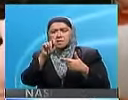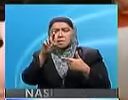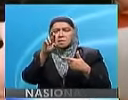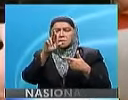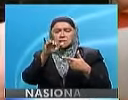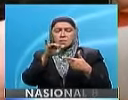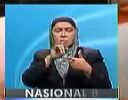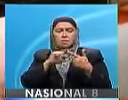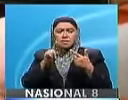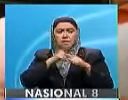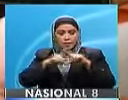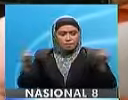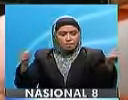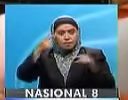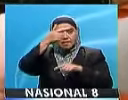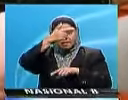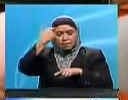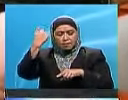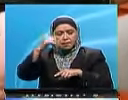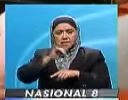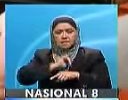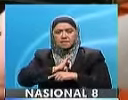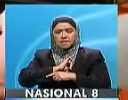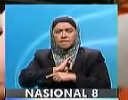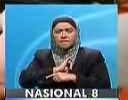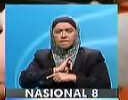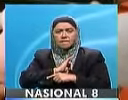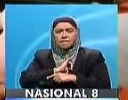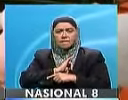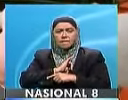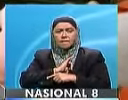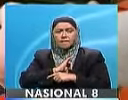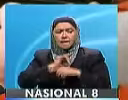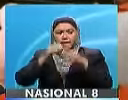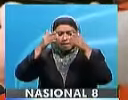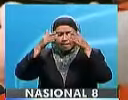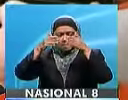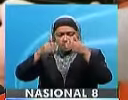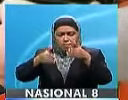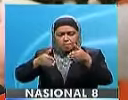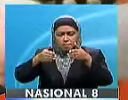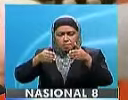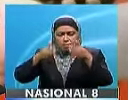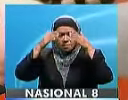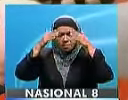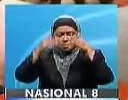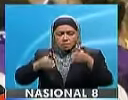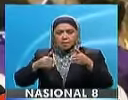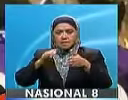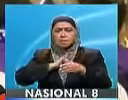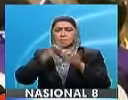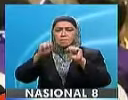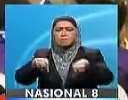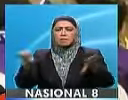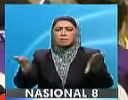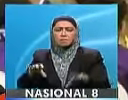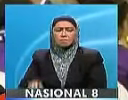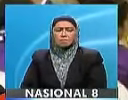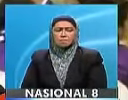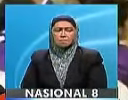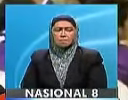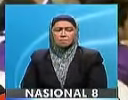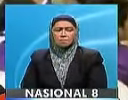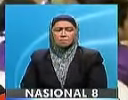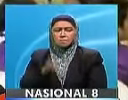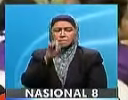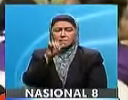disebabkan saya fokus, saya boleh buat. Dalam pada itu,